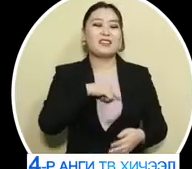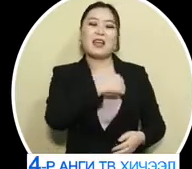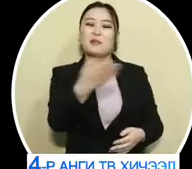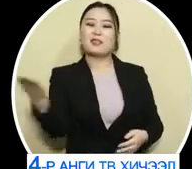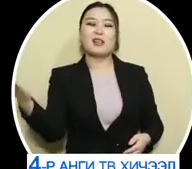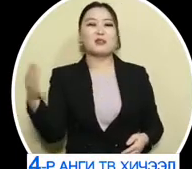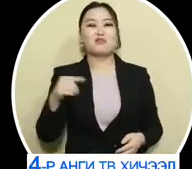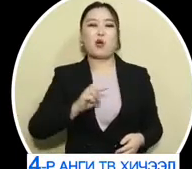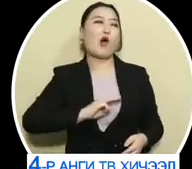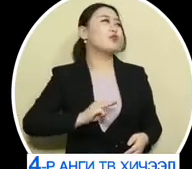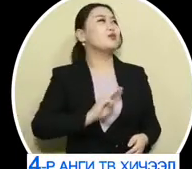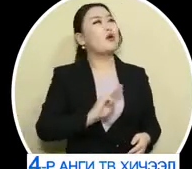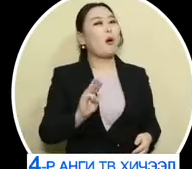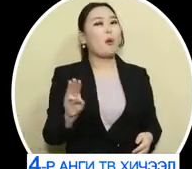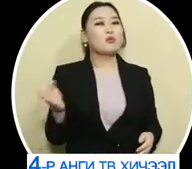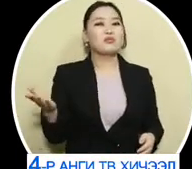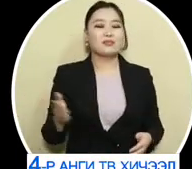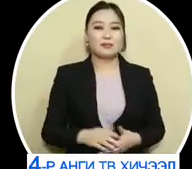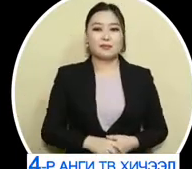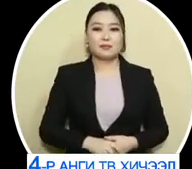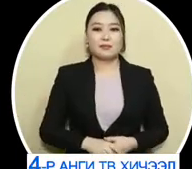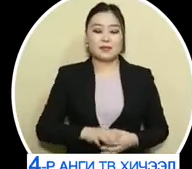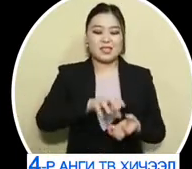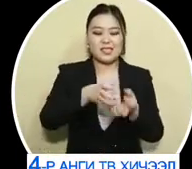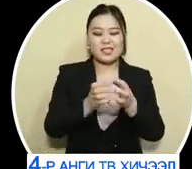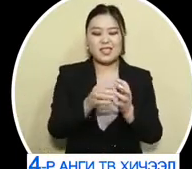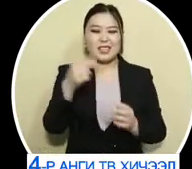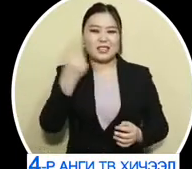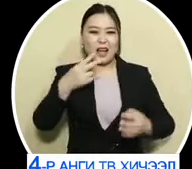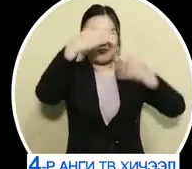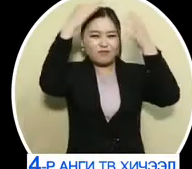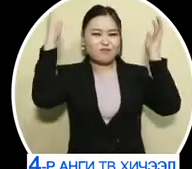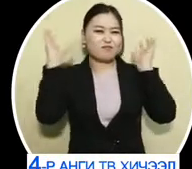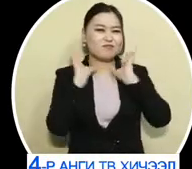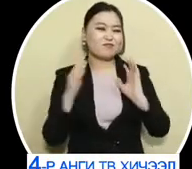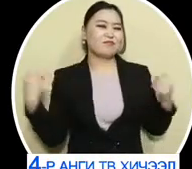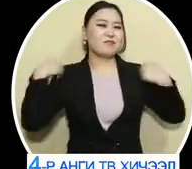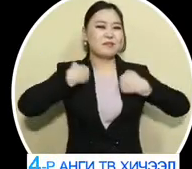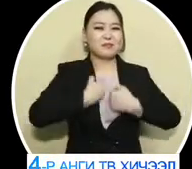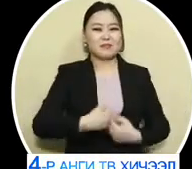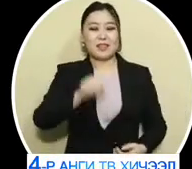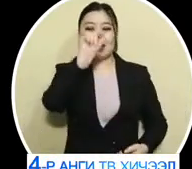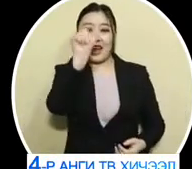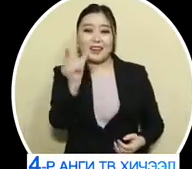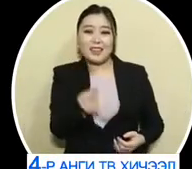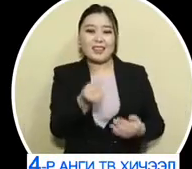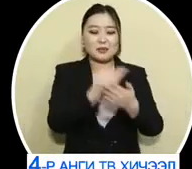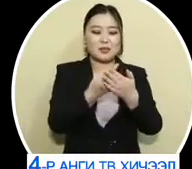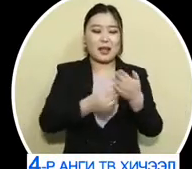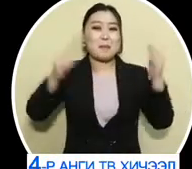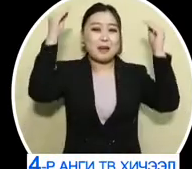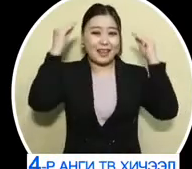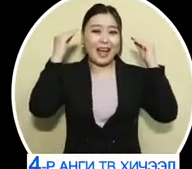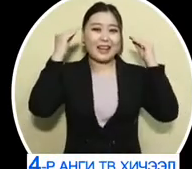хажууд олд толгүй. Сансрын цагаан өмсөглөө өмсөж сарны зүрхтэй малгайгаа